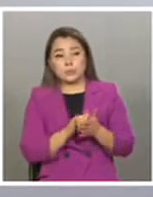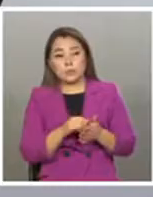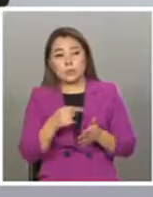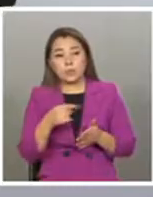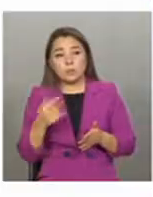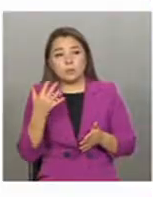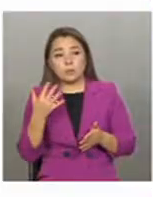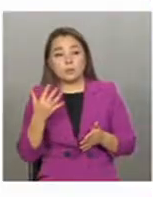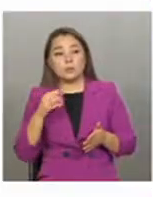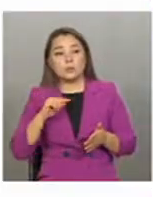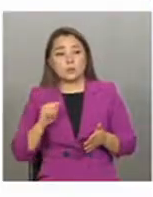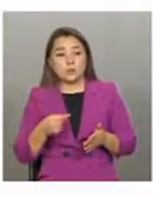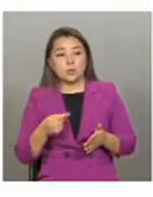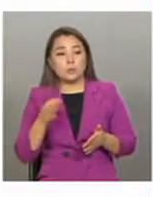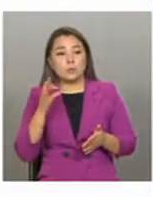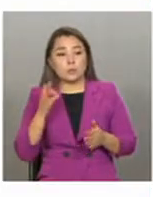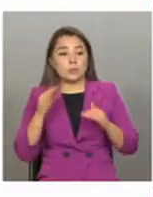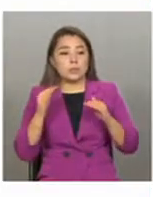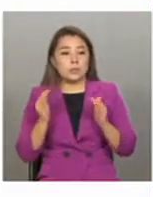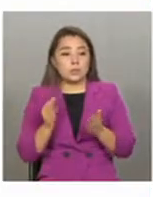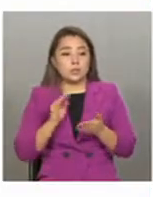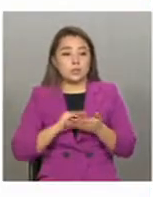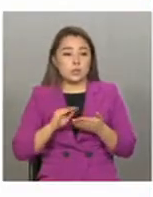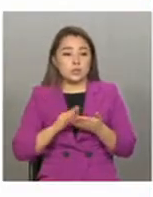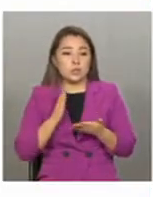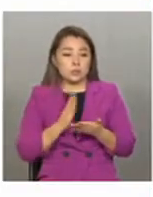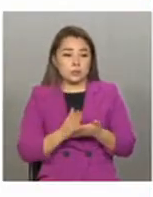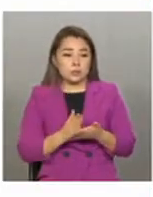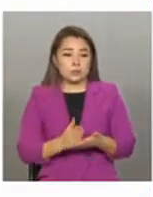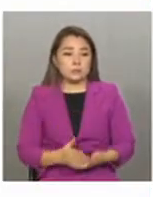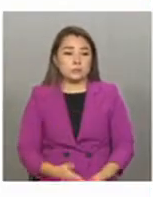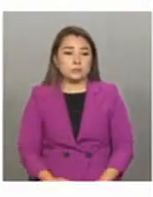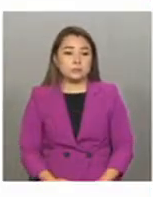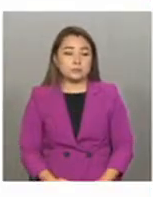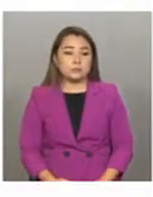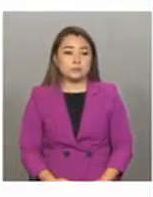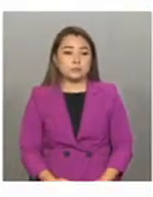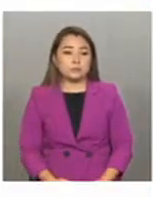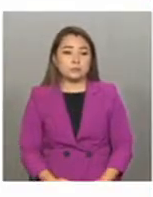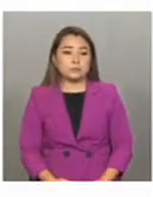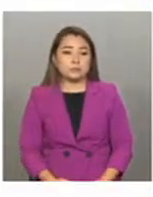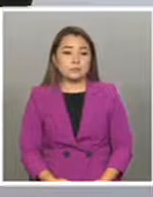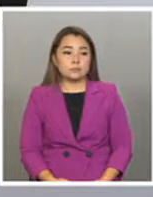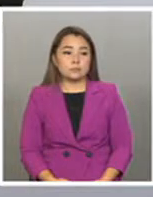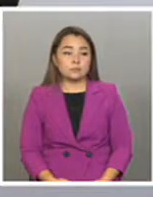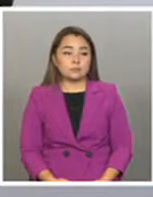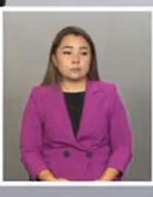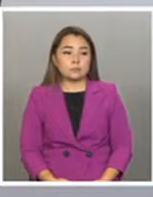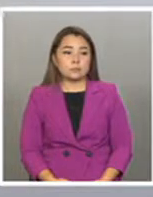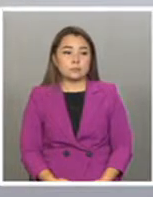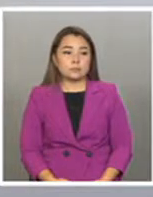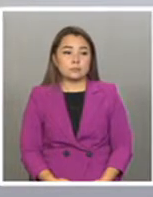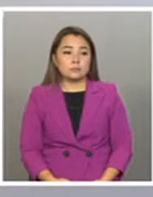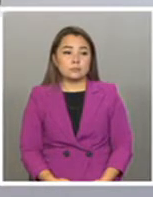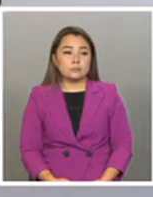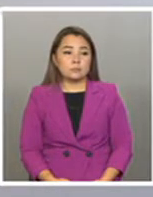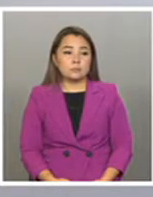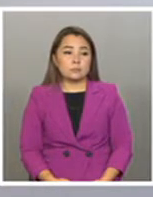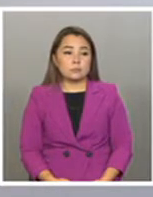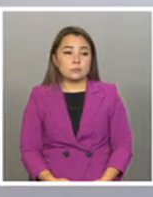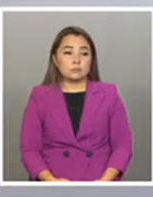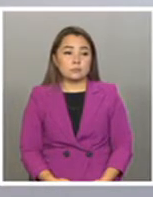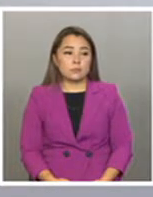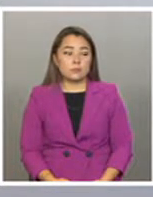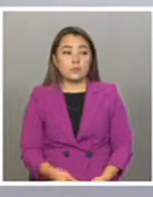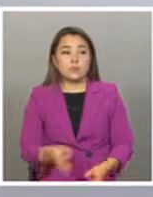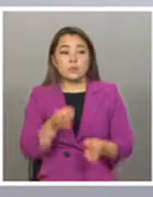5 бүтін периодында 0 деген периодты ондық бөлшекпен жазуға болатын көреміз. Ал енді